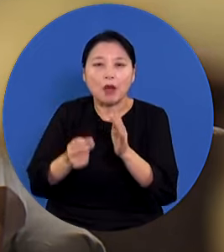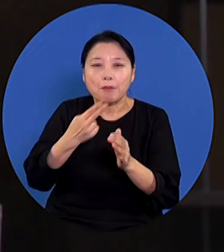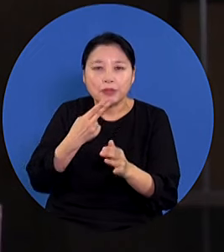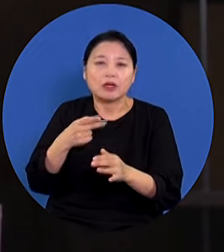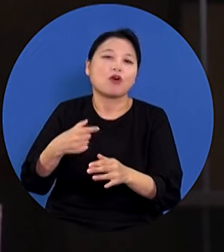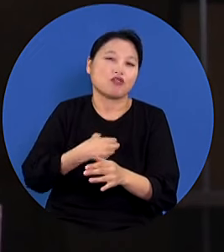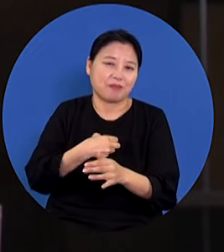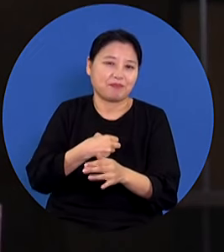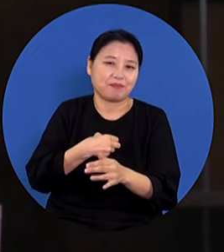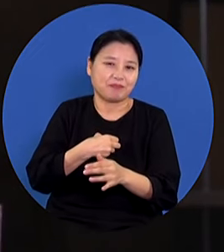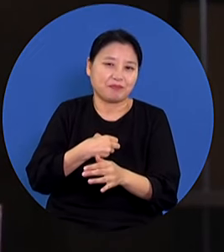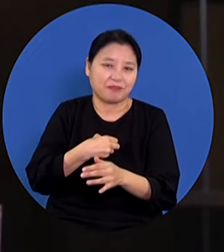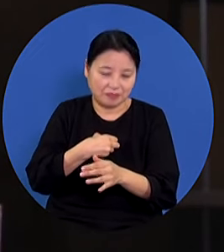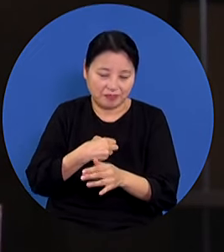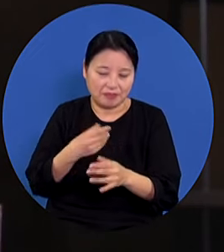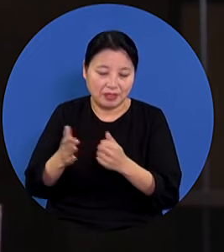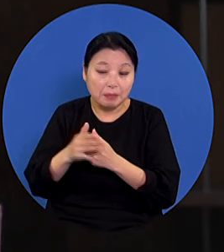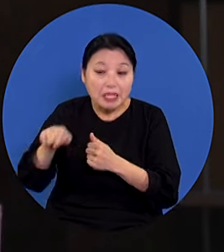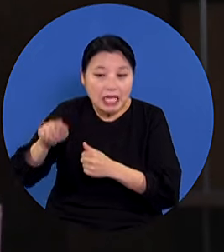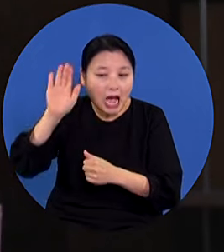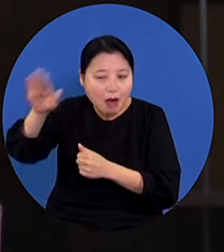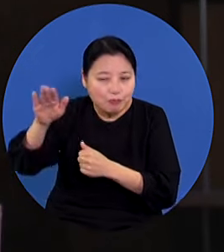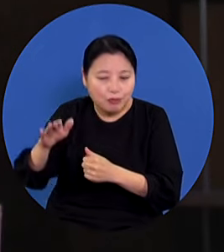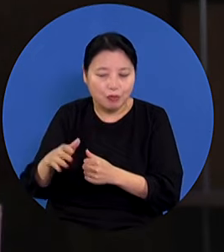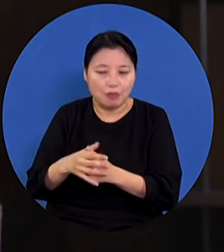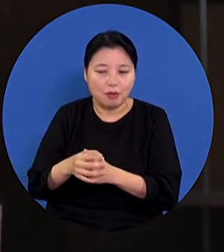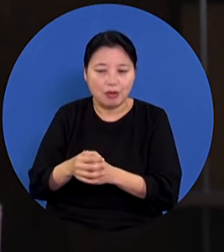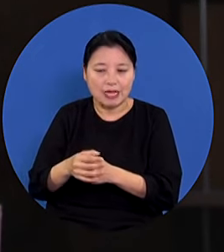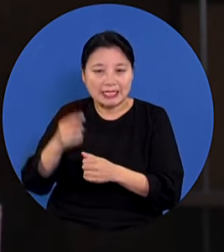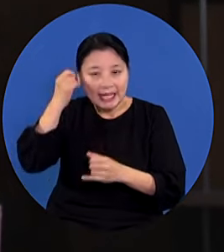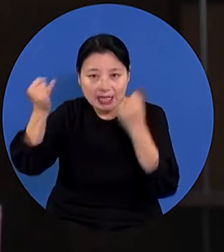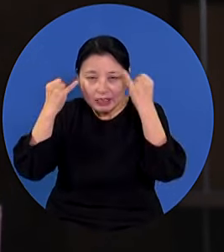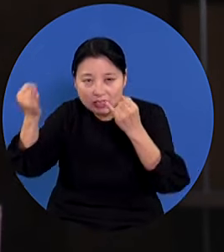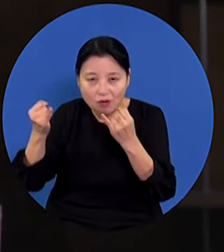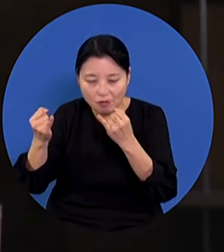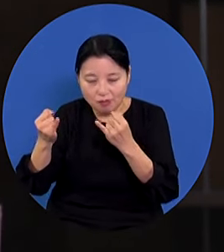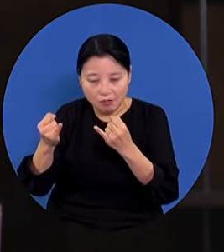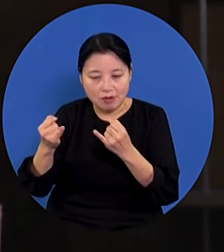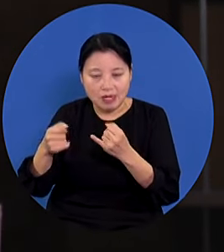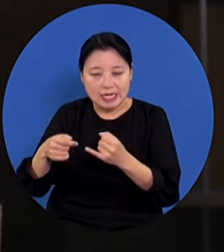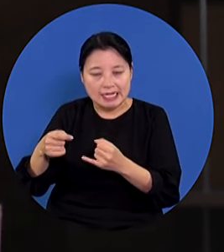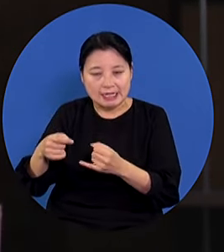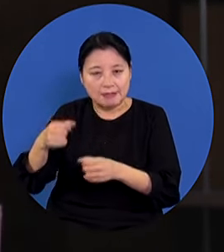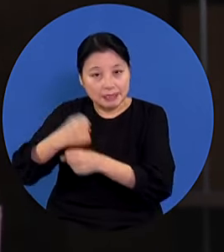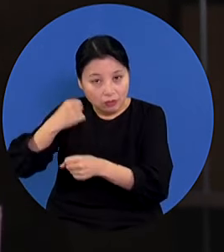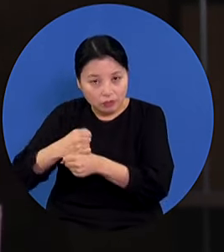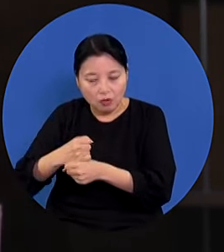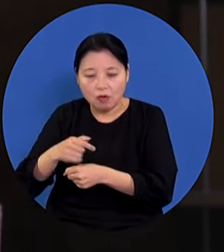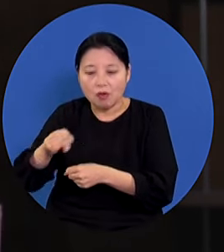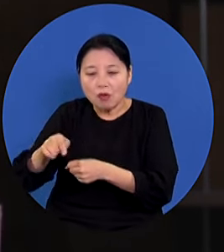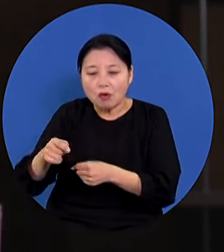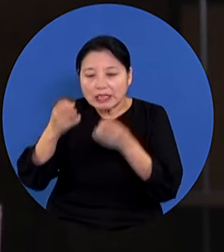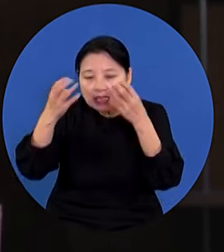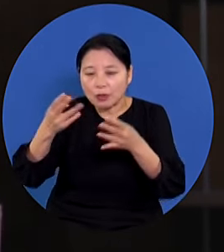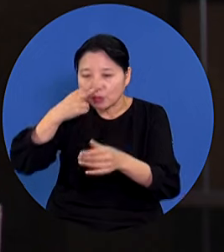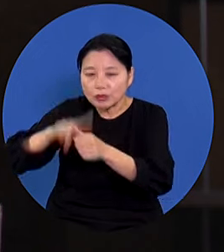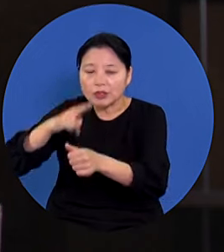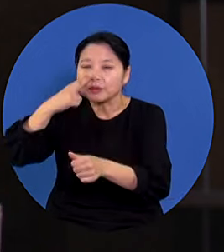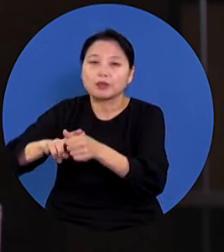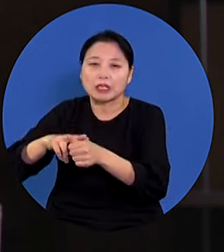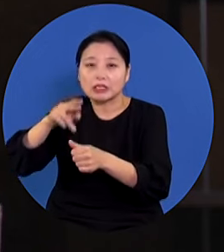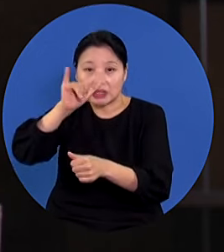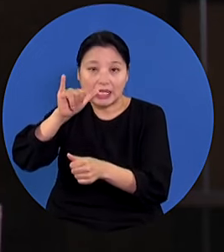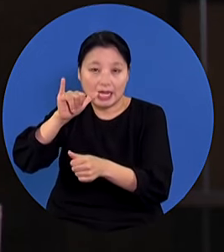있습니다. 뒤따라 하기는 이제 끝났다. 예. 예. 예. 창조적이고 창의력이 중요한데 예. 그러기 위해서는